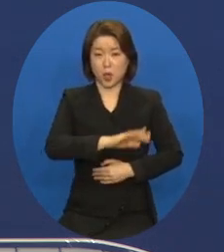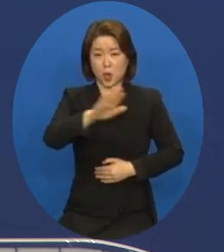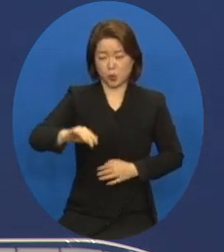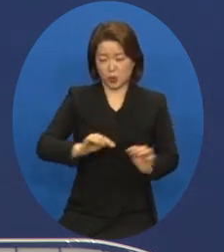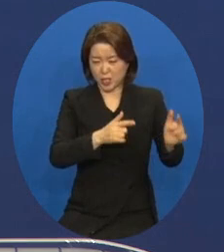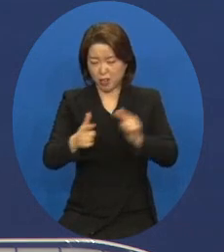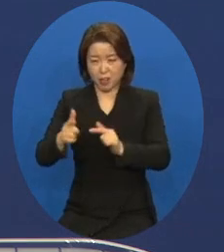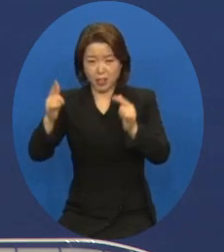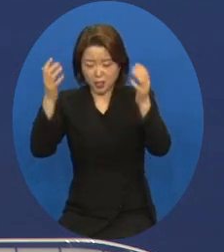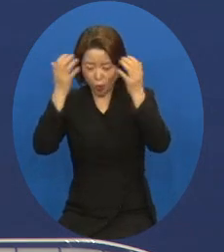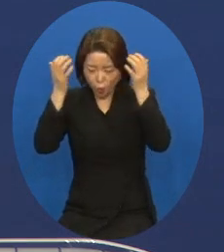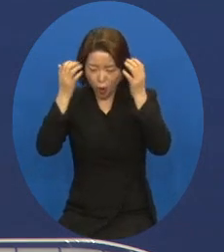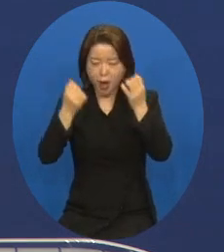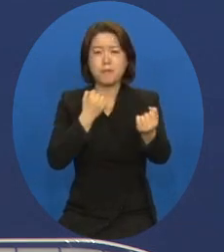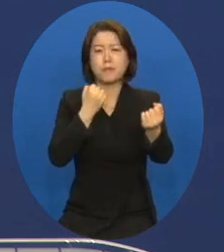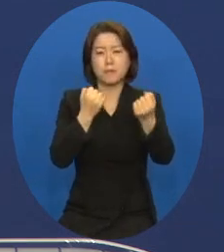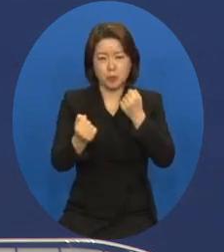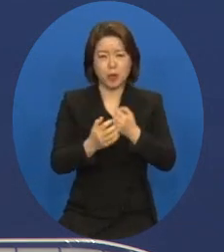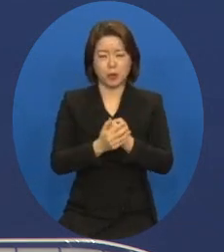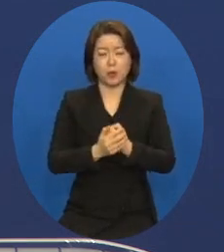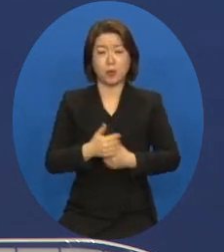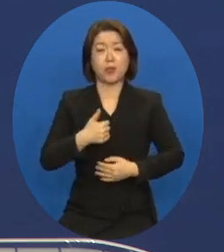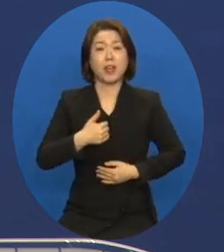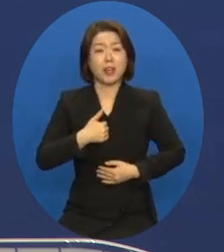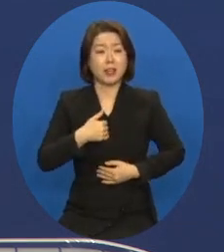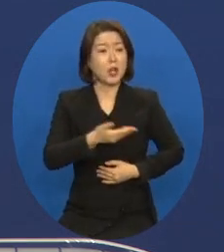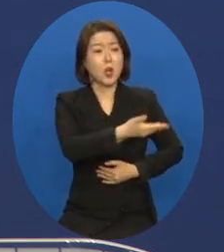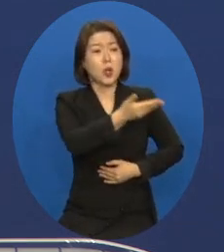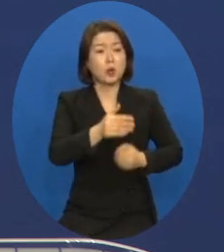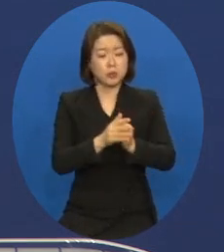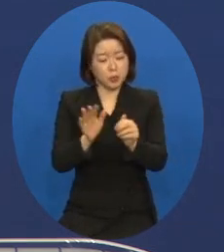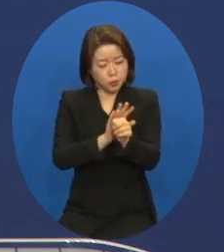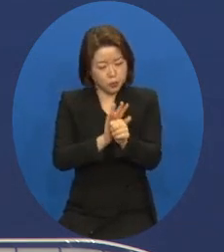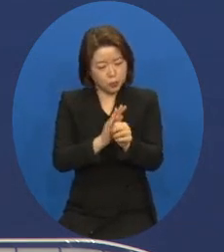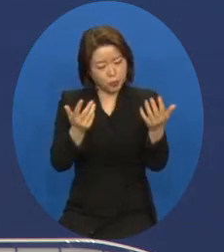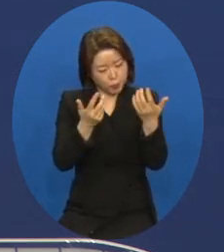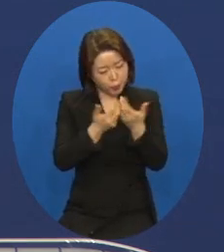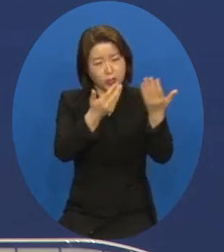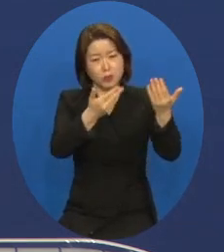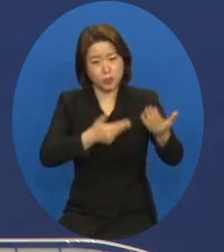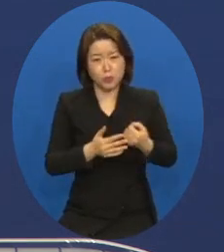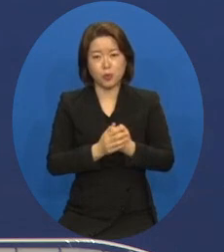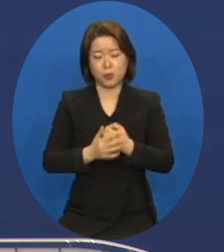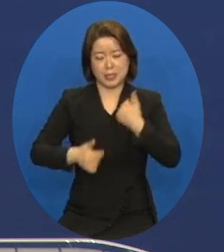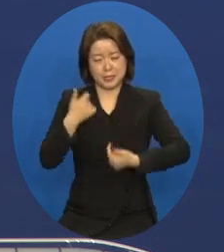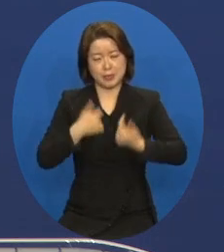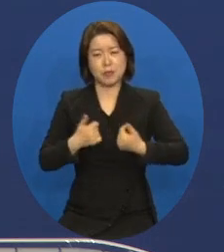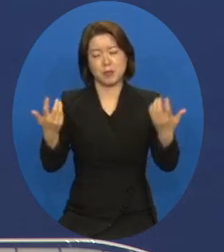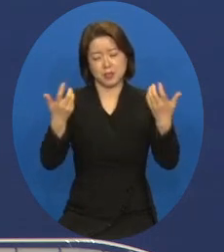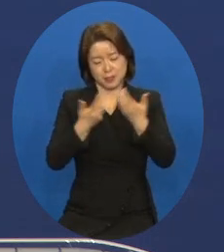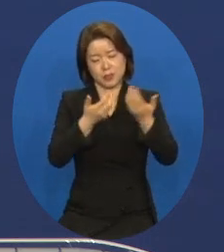온갖 환란 가운데서도 나에게는 위로가 가득하고 기쁨이 넘칩니다